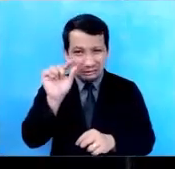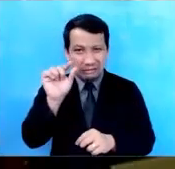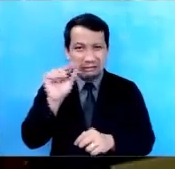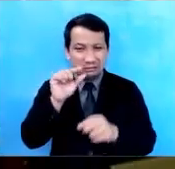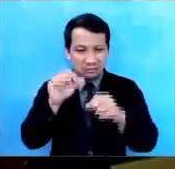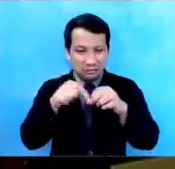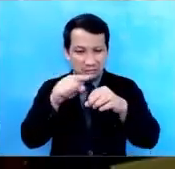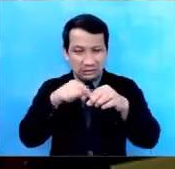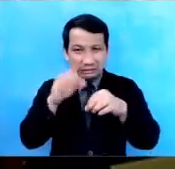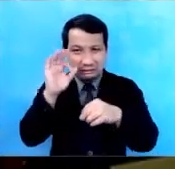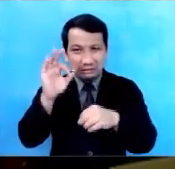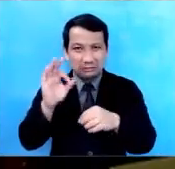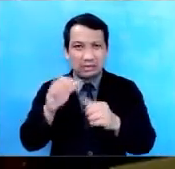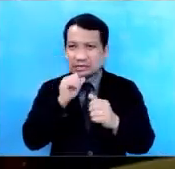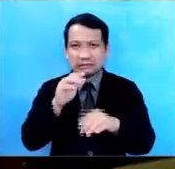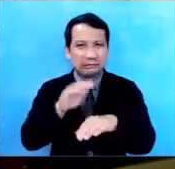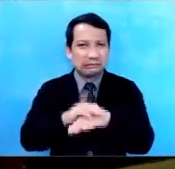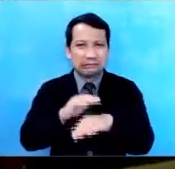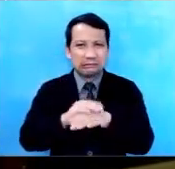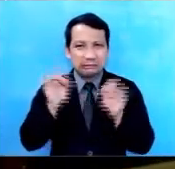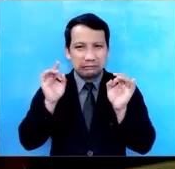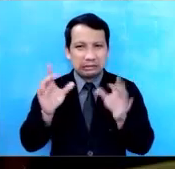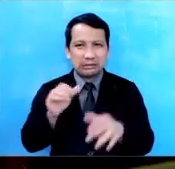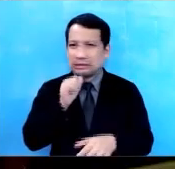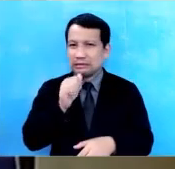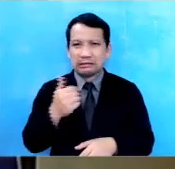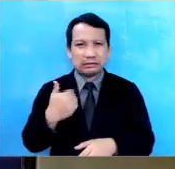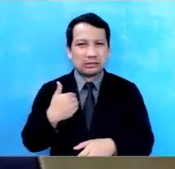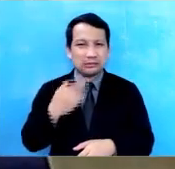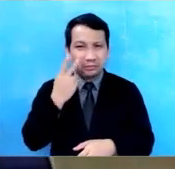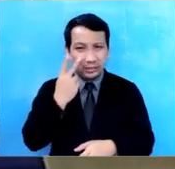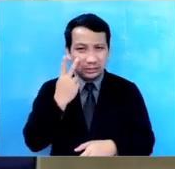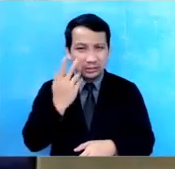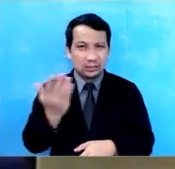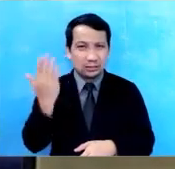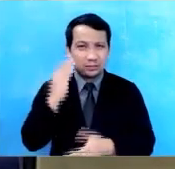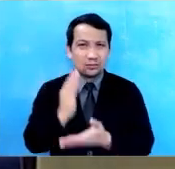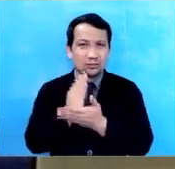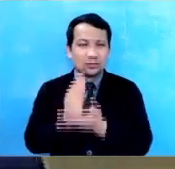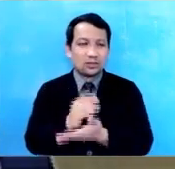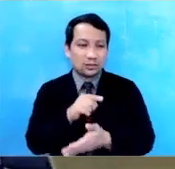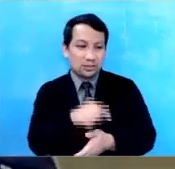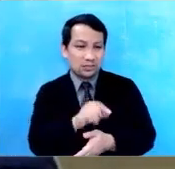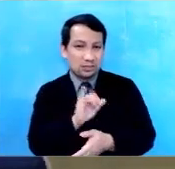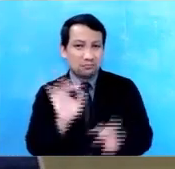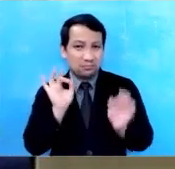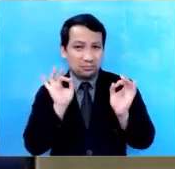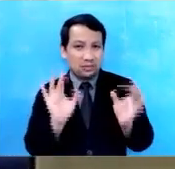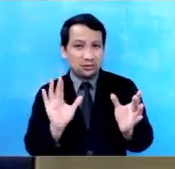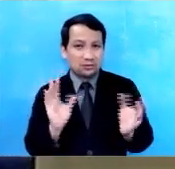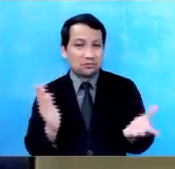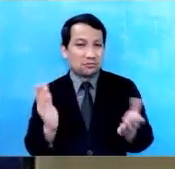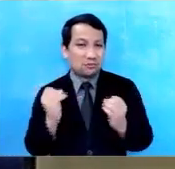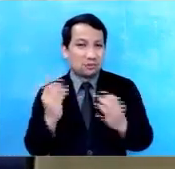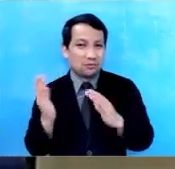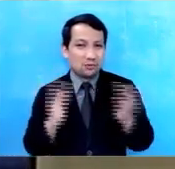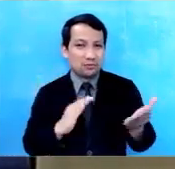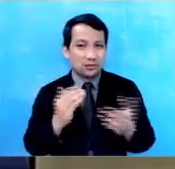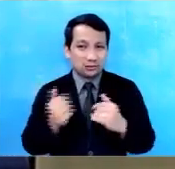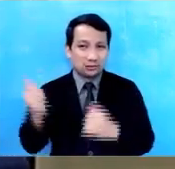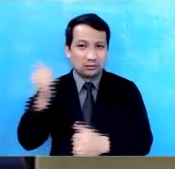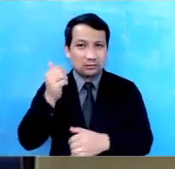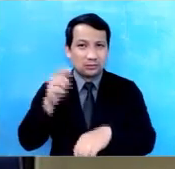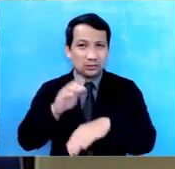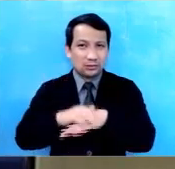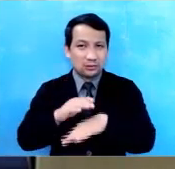life-threatening ang mga sinkhole na nadiskubre noon sa Boracay. Kung life-threatening ito, ma'am, sana na-discuss yan sa task force? Alam mo naman ang task force noon, di